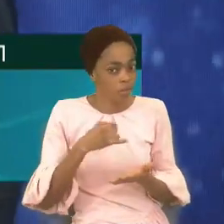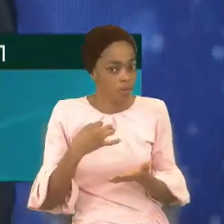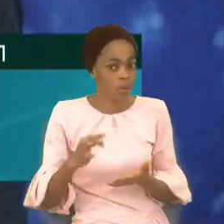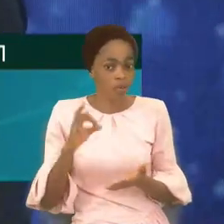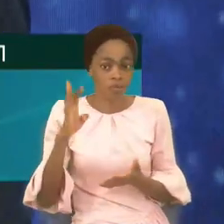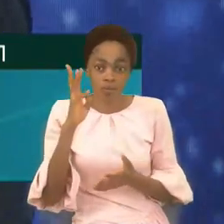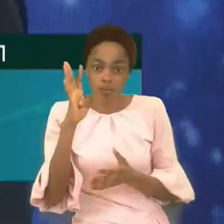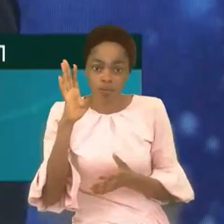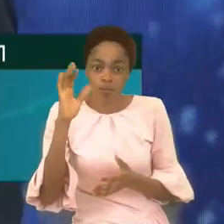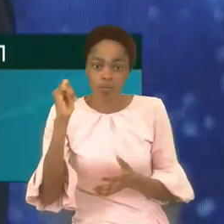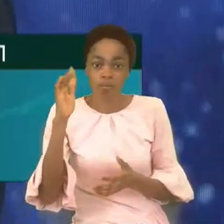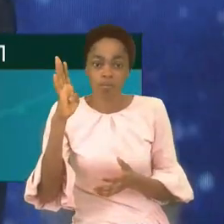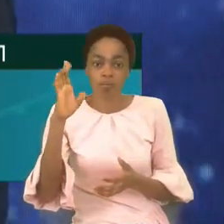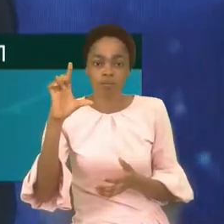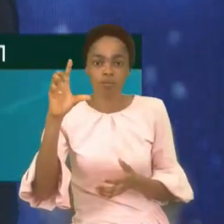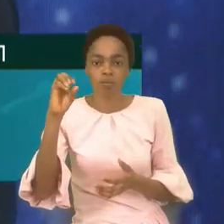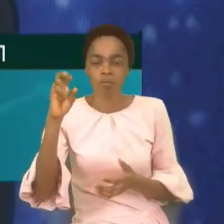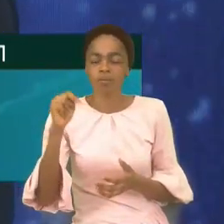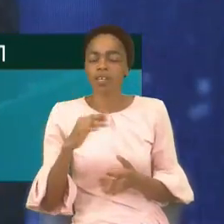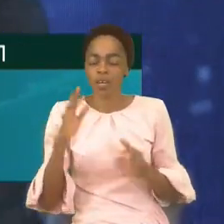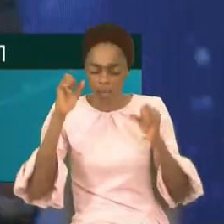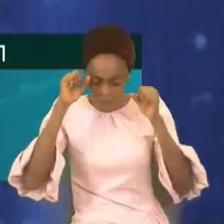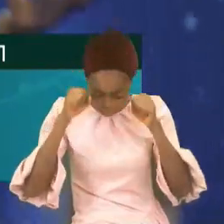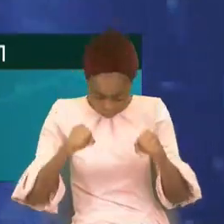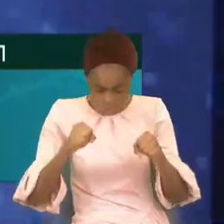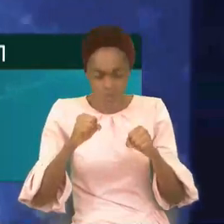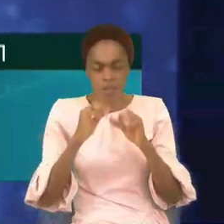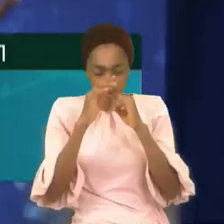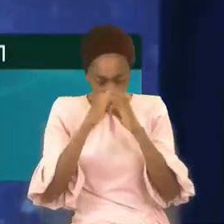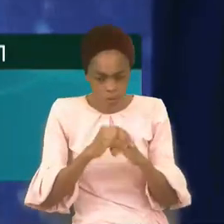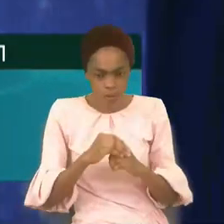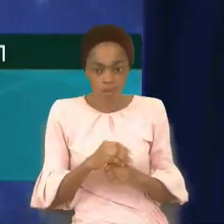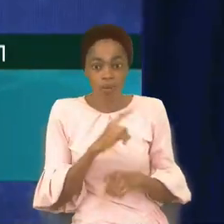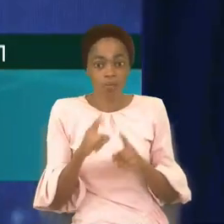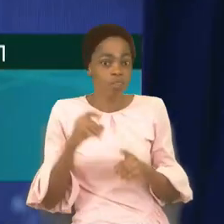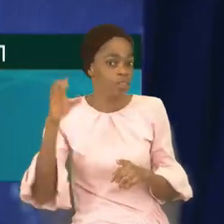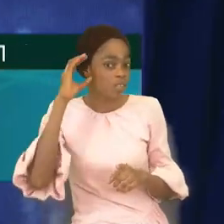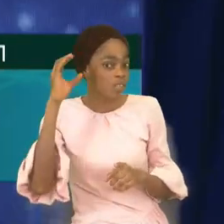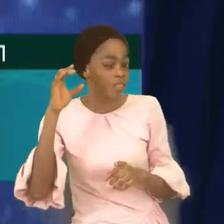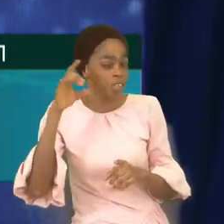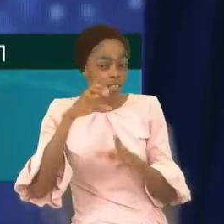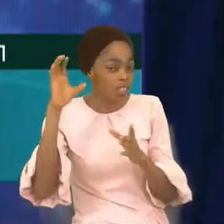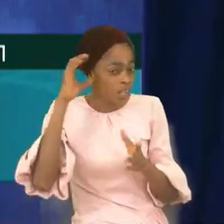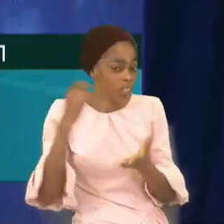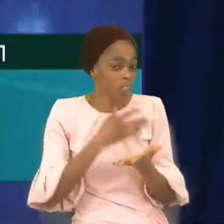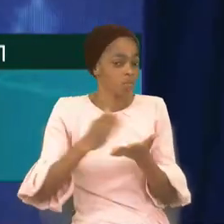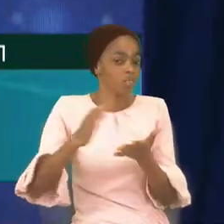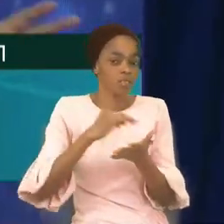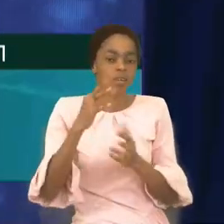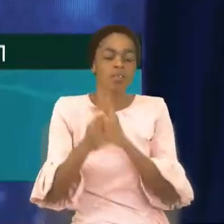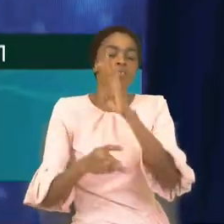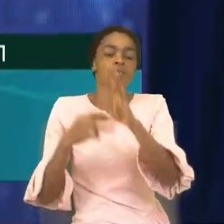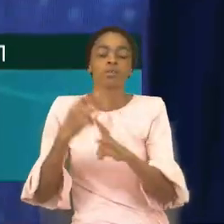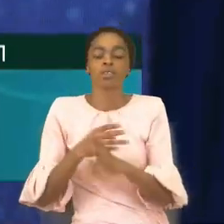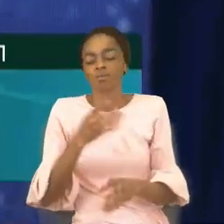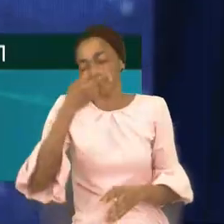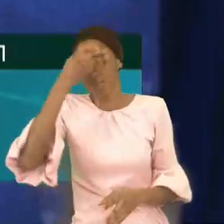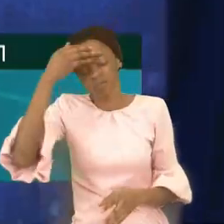fléchissez, prosternez-vous et adorez. Écoutez la musique du monde et oubliez la justice.